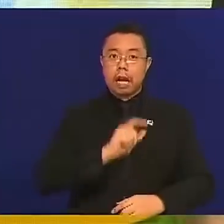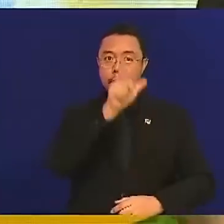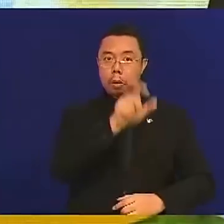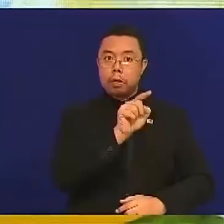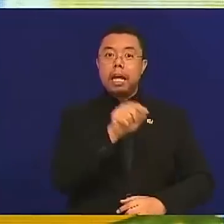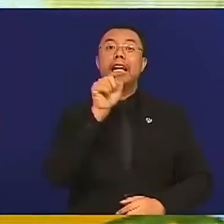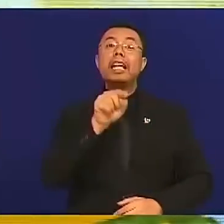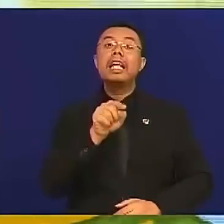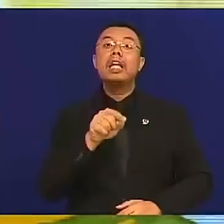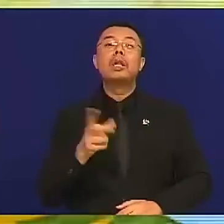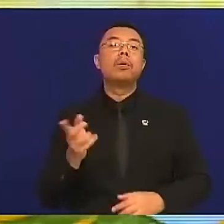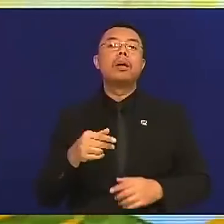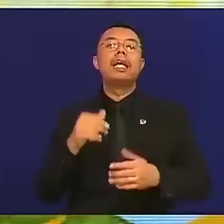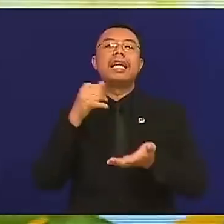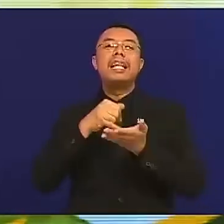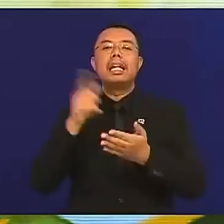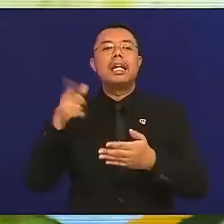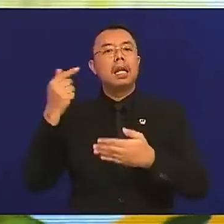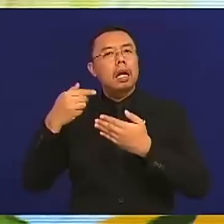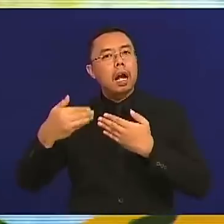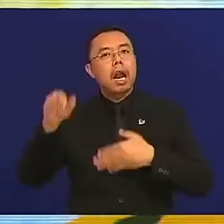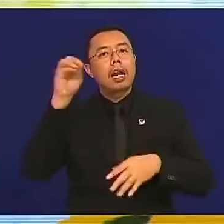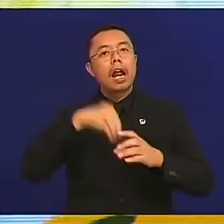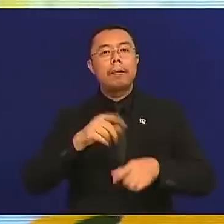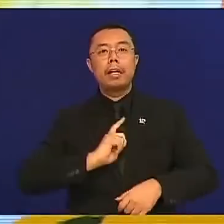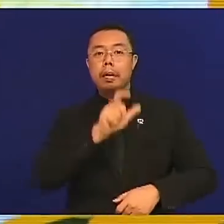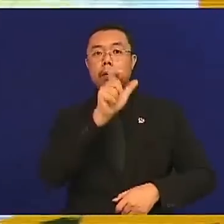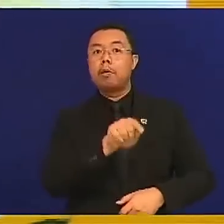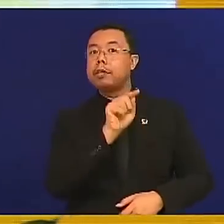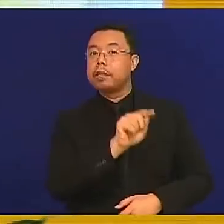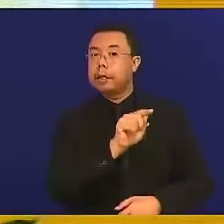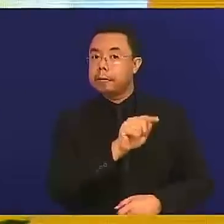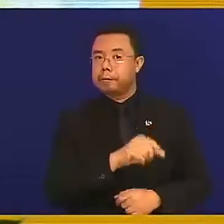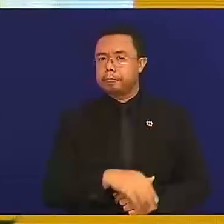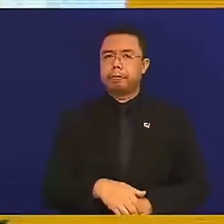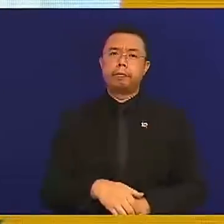Itulah unsur kekekalan di dalam diri manusia.